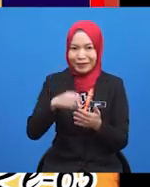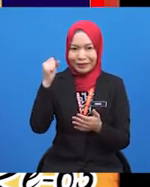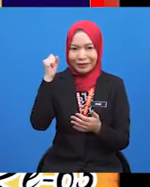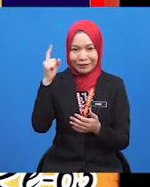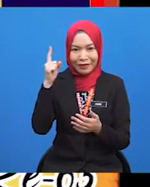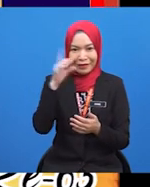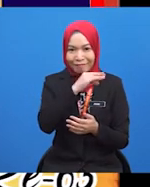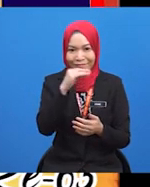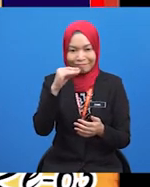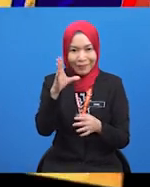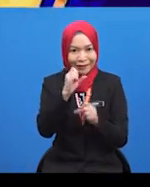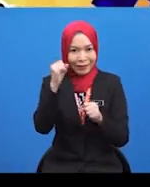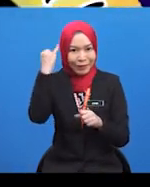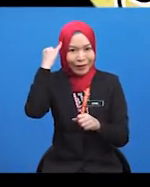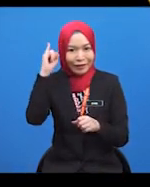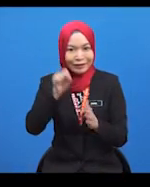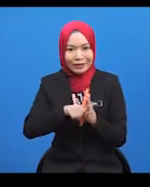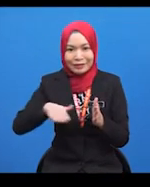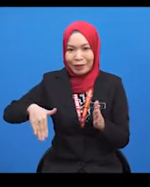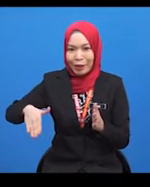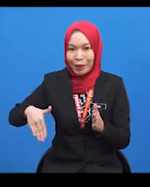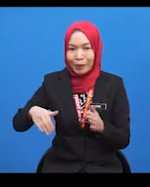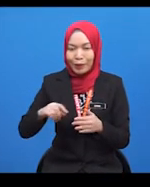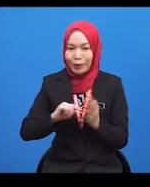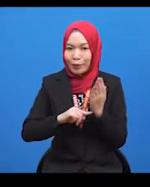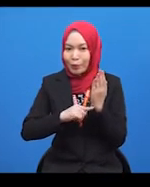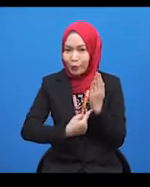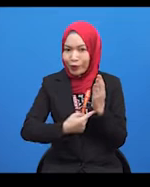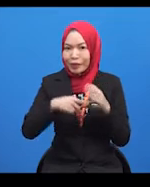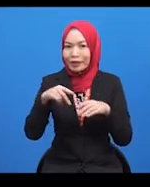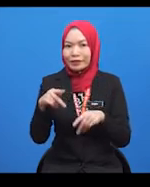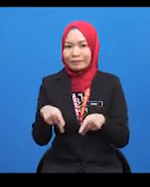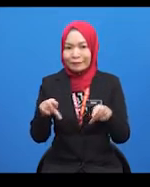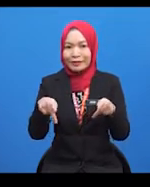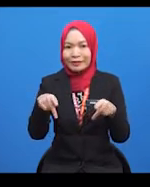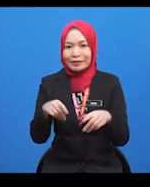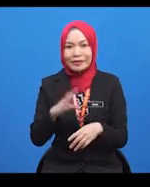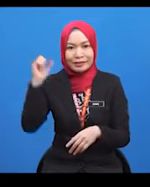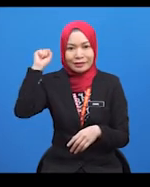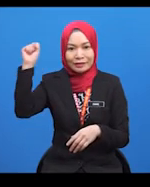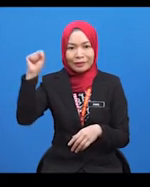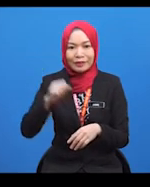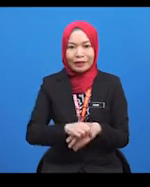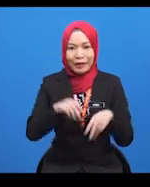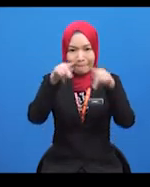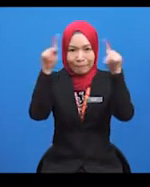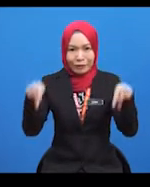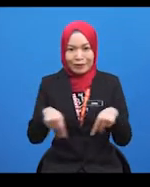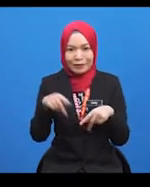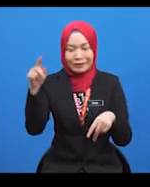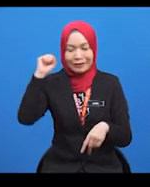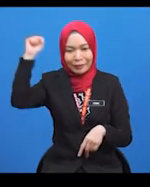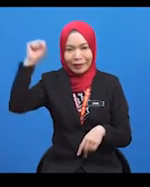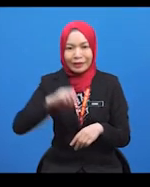mendapat idea sebelum memulakan proses penghasilan poster kemerdekaan. Mari kita lihat